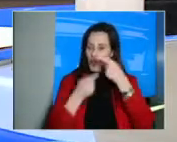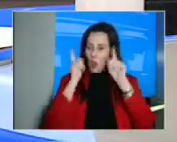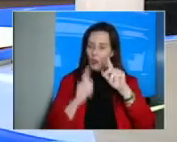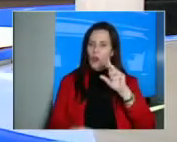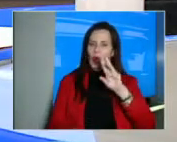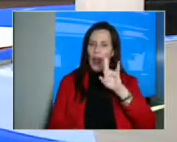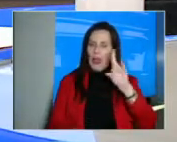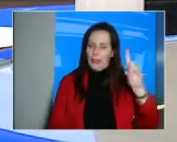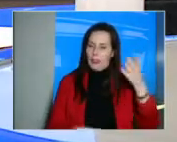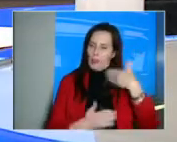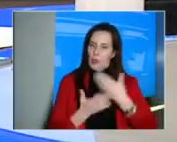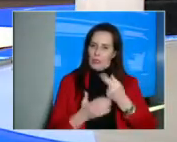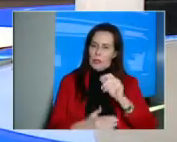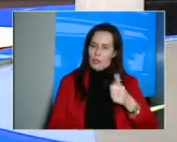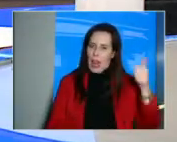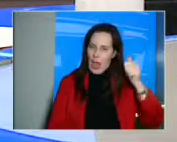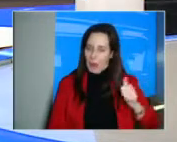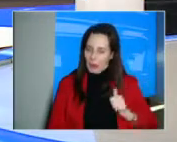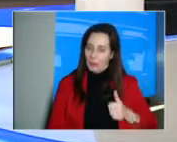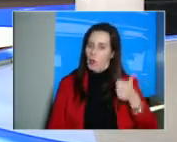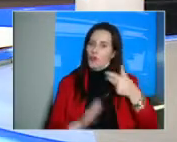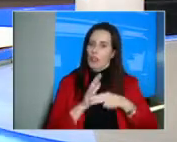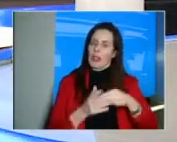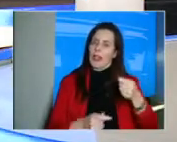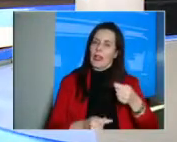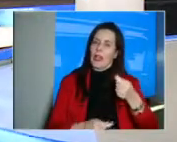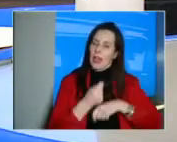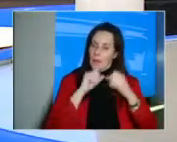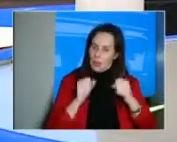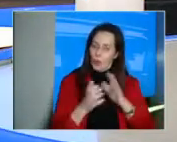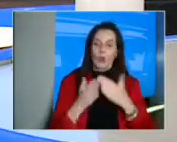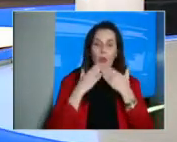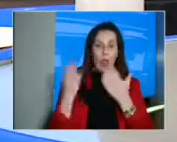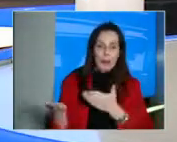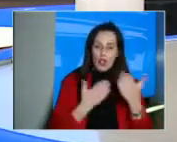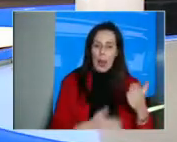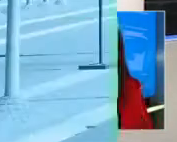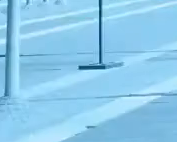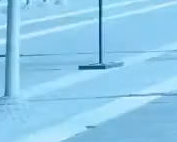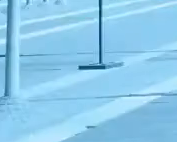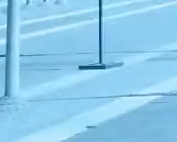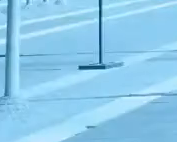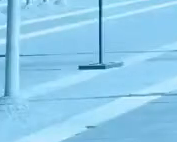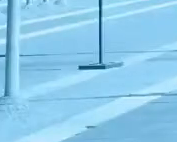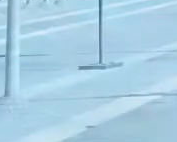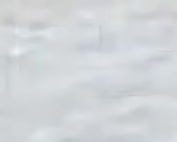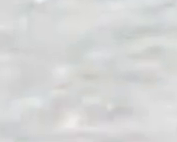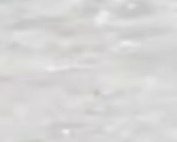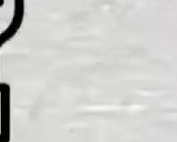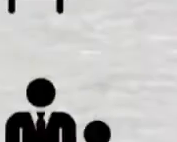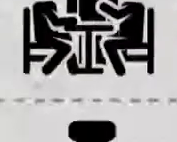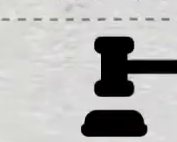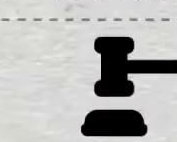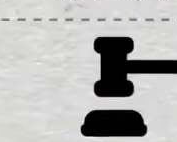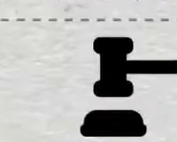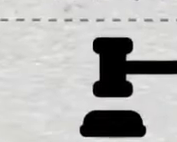חדד, לשעבר יועץ כספי של הרמטכ"ל וראש תוכנית כלכלה וביטחון ב-NSS. תודה רבה לשניכם. תודה רבה.